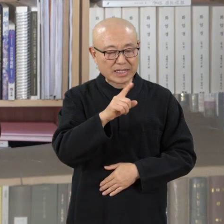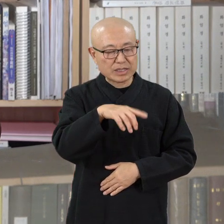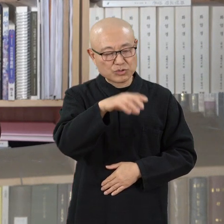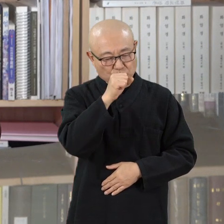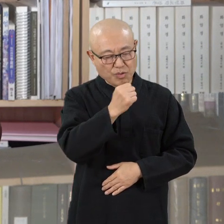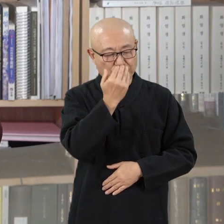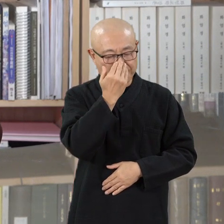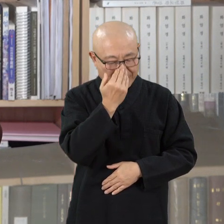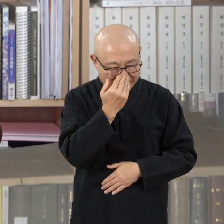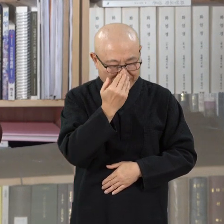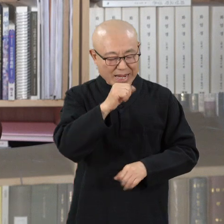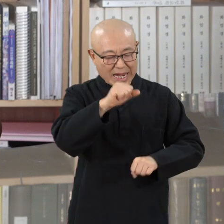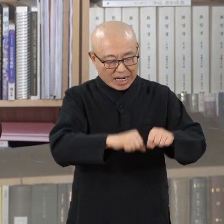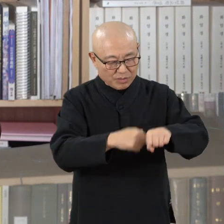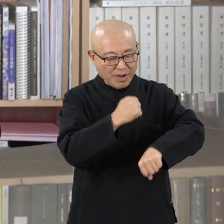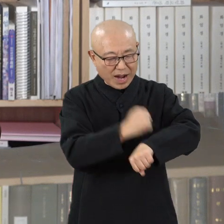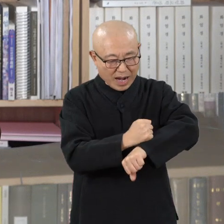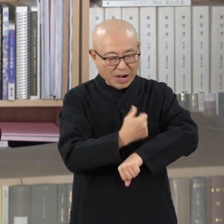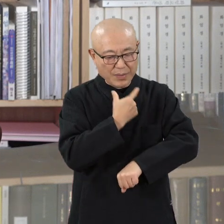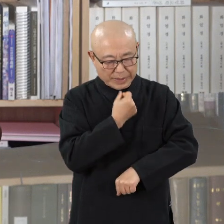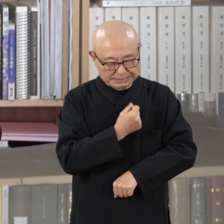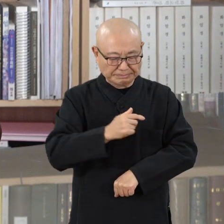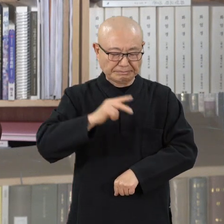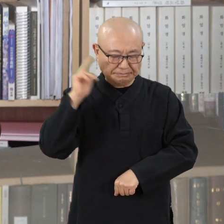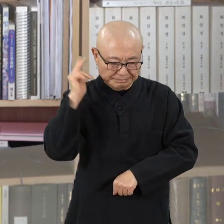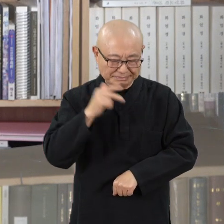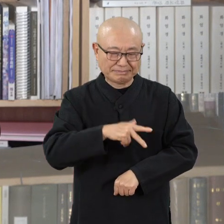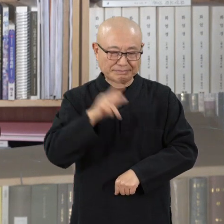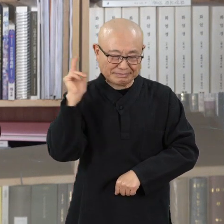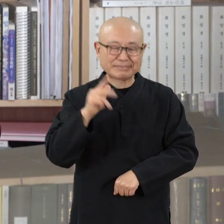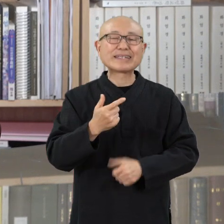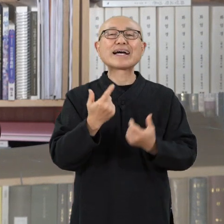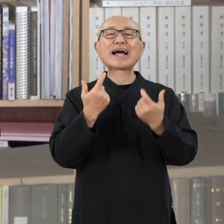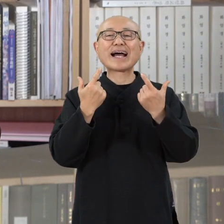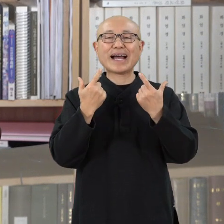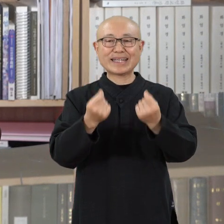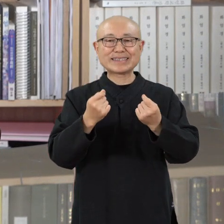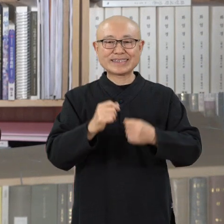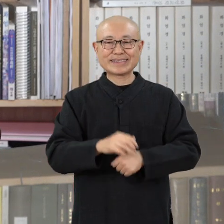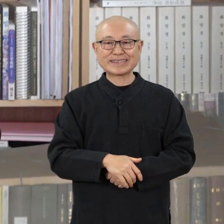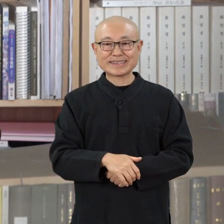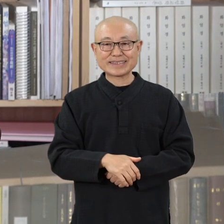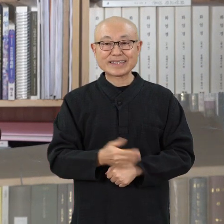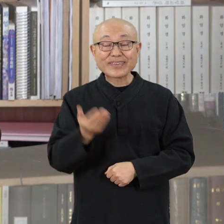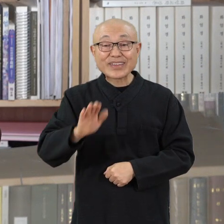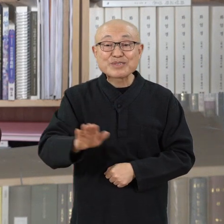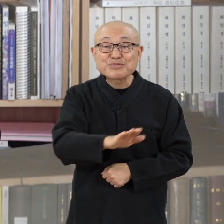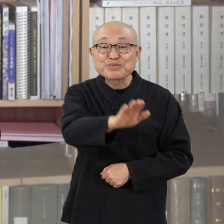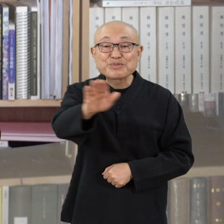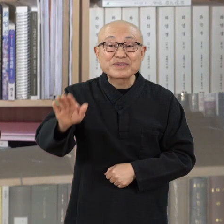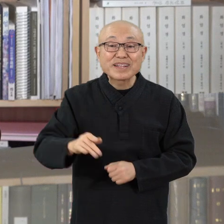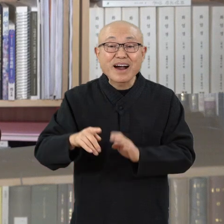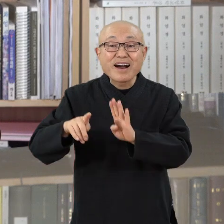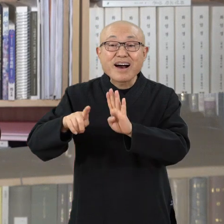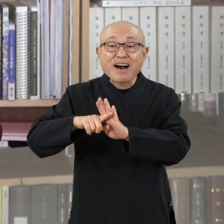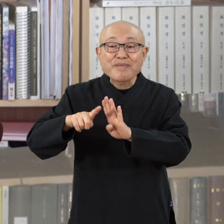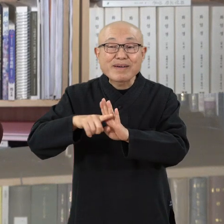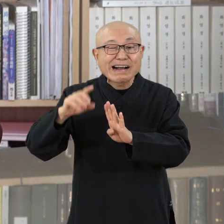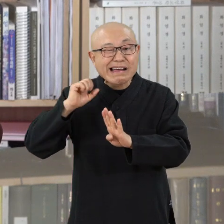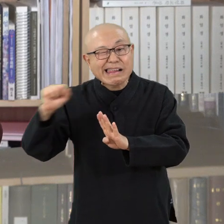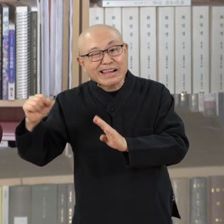이것을 놓치지 않고 또 더 착하게 살아야 되겠다, 살아야 되겠다. 근데 우리는 그 업장